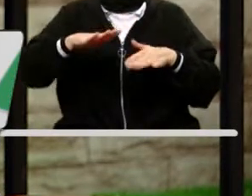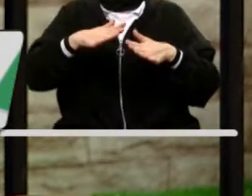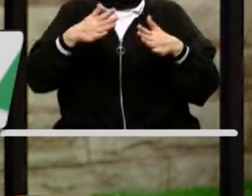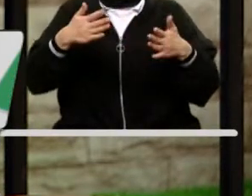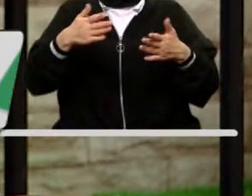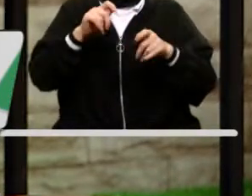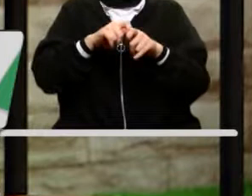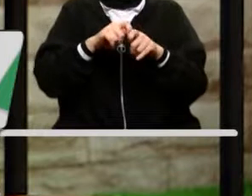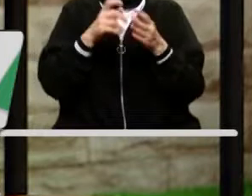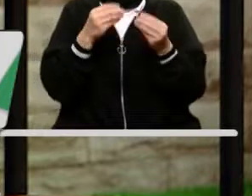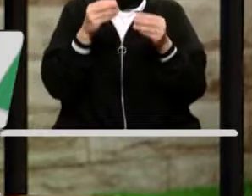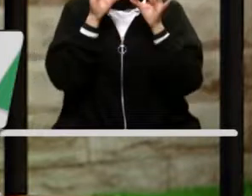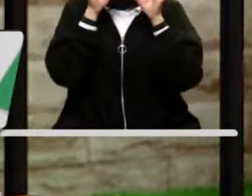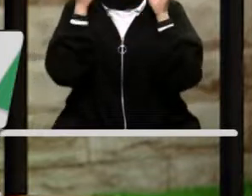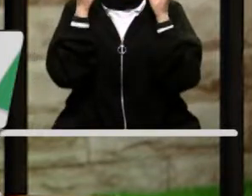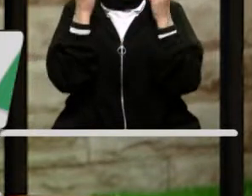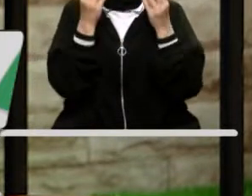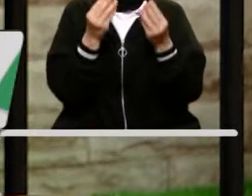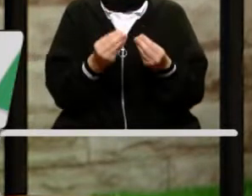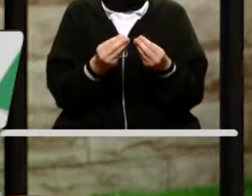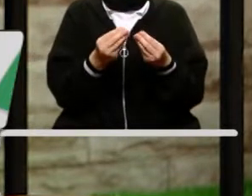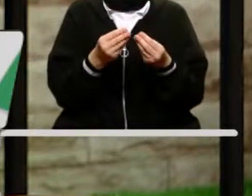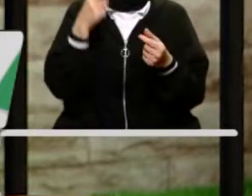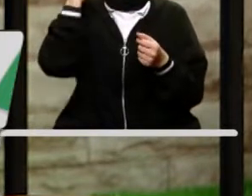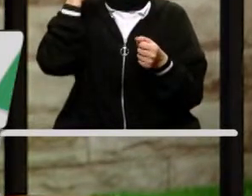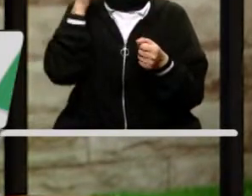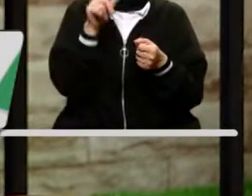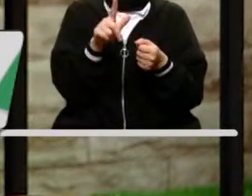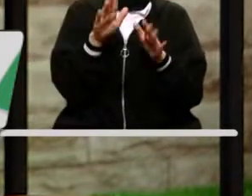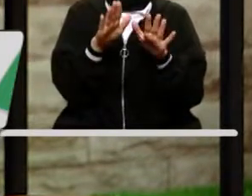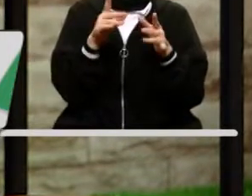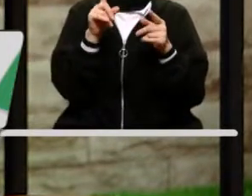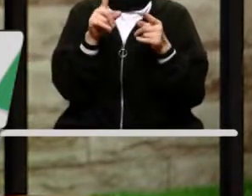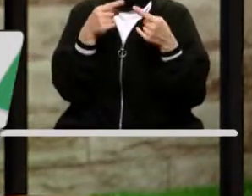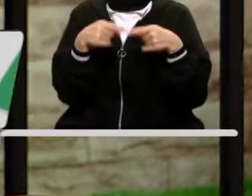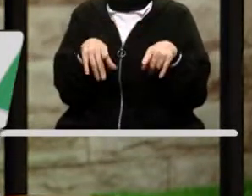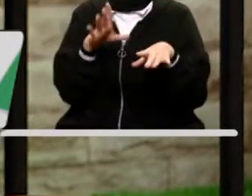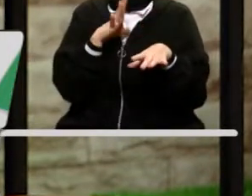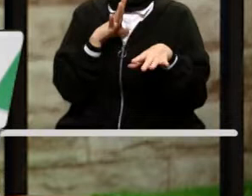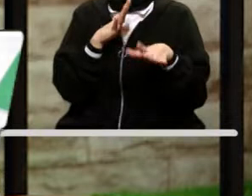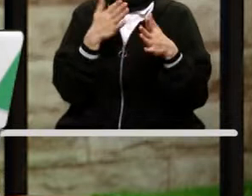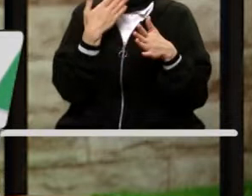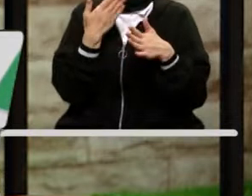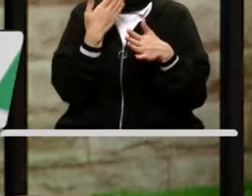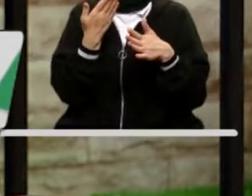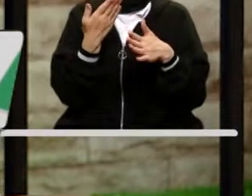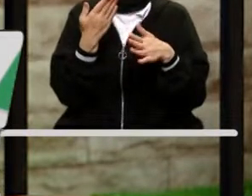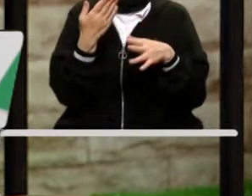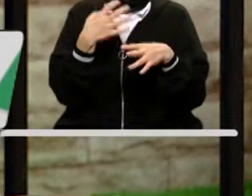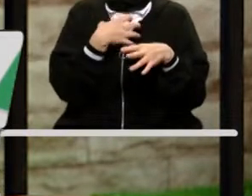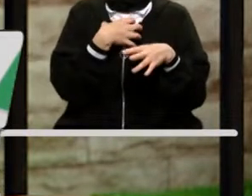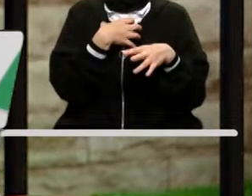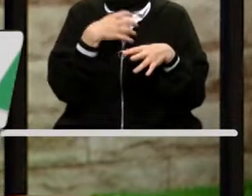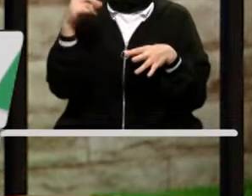verirsek çok daha sağlıklı olur ama bir sınav gerçeği var, haklısınız. Şimdi örneğin Haziran ayına şurada çok az bir süre kaldı. Evet. Çocukların